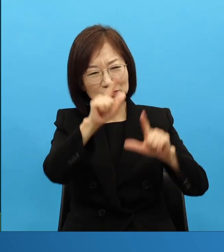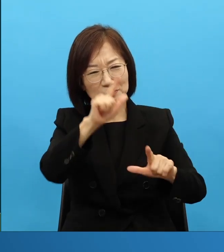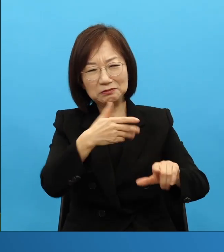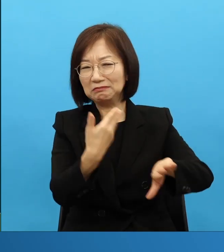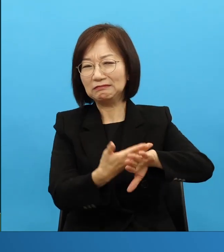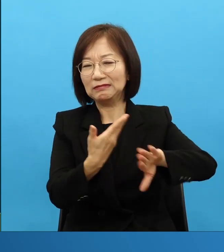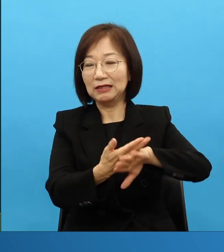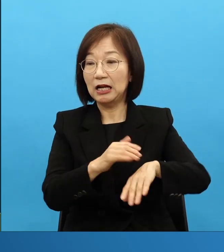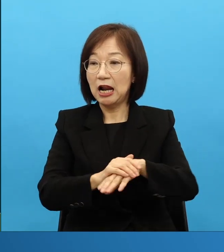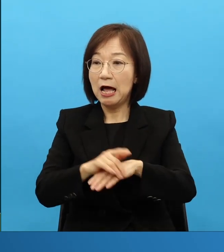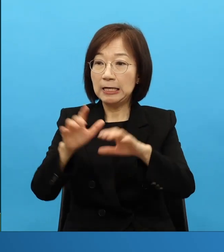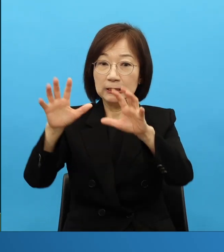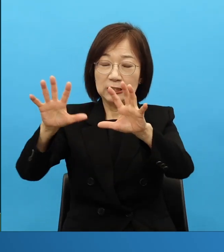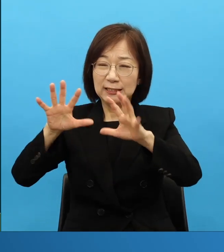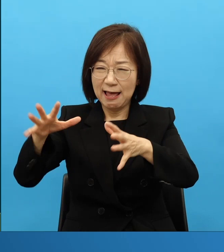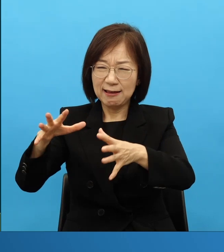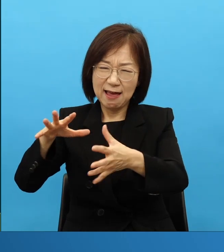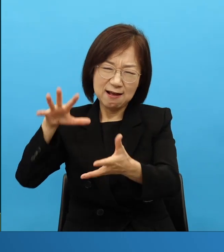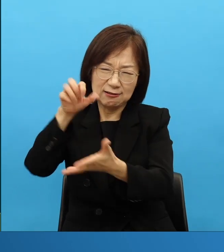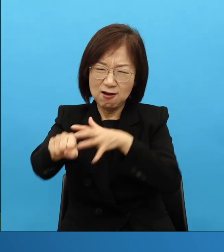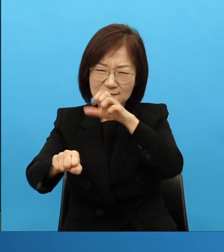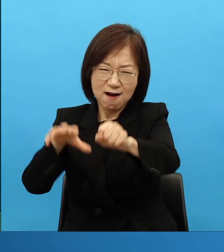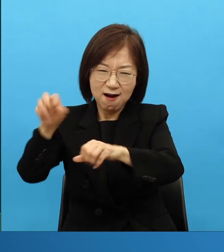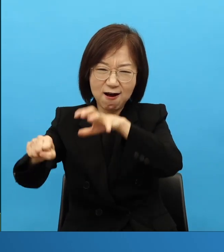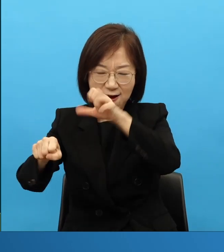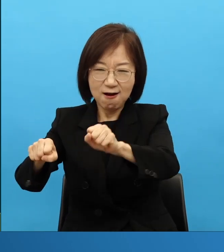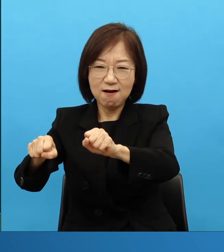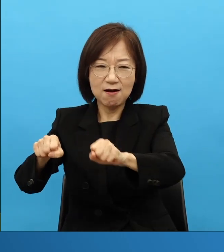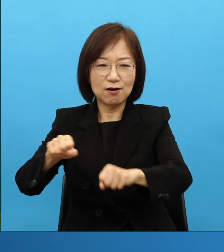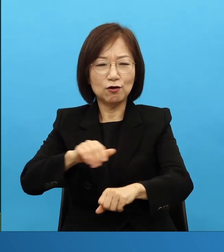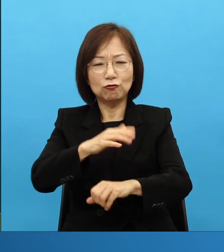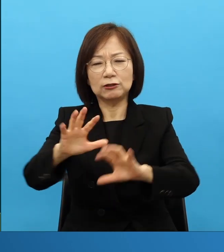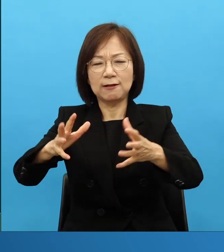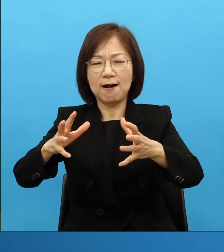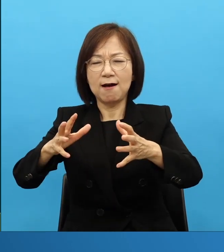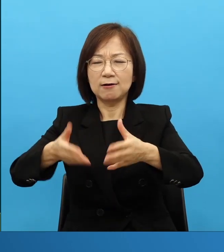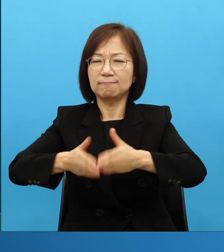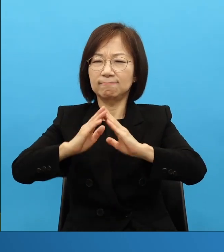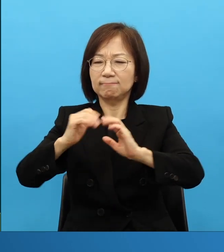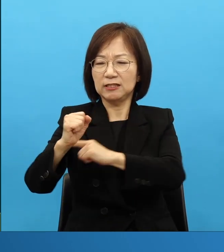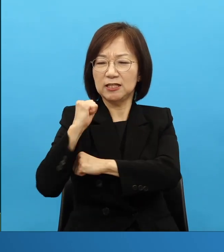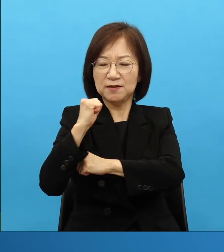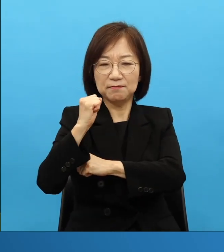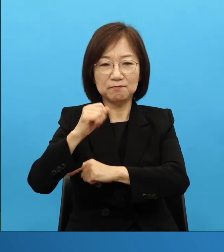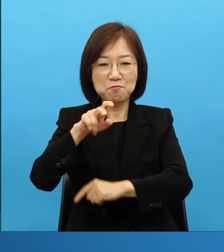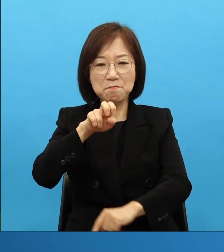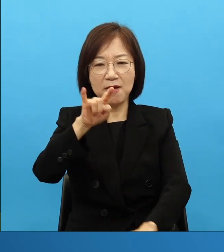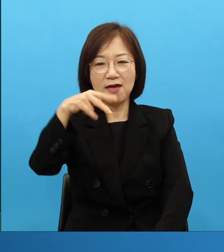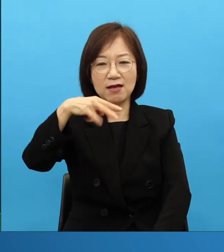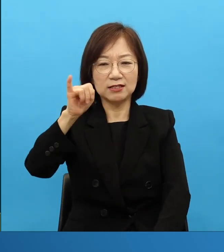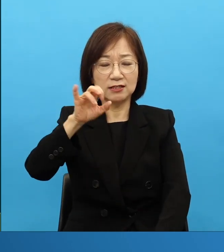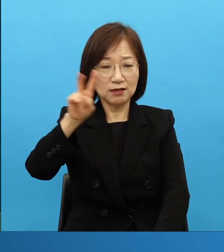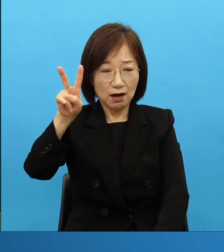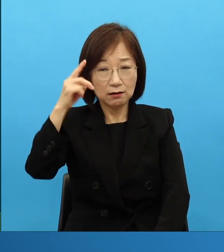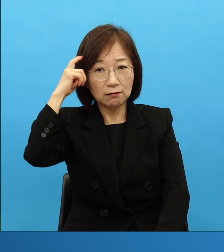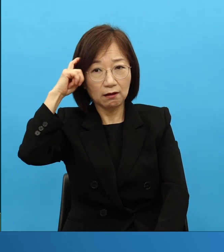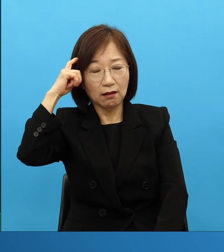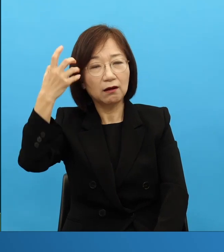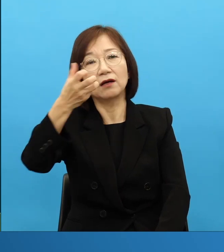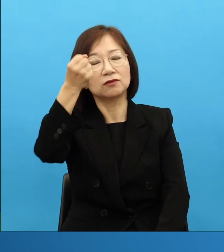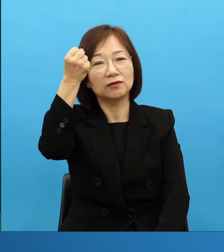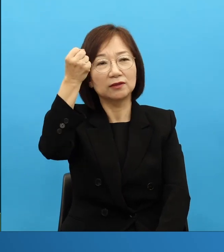지키는 메시아가 필요하다. Christ 이런 Messiah, 겁니다. he's not your Messiah, he's our Messiah who will destroy everyone else